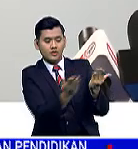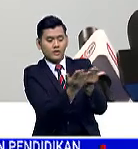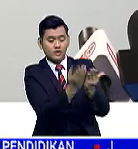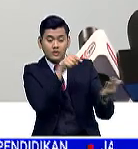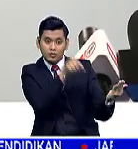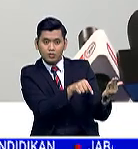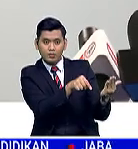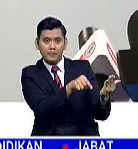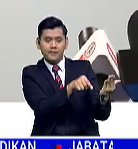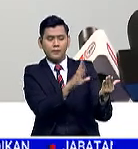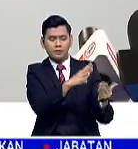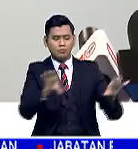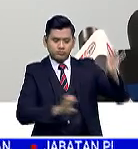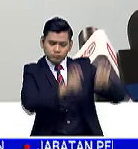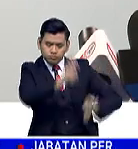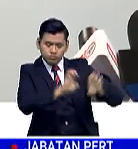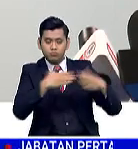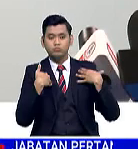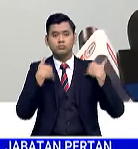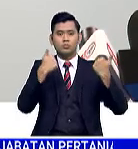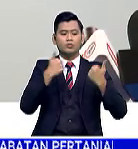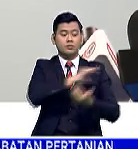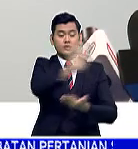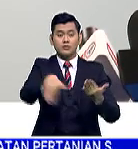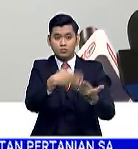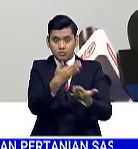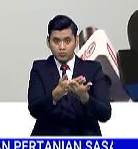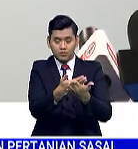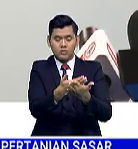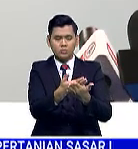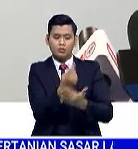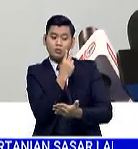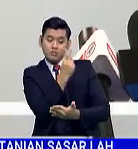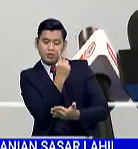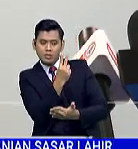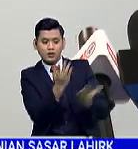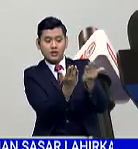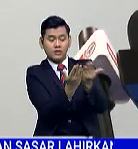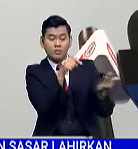assessment ataupun penilaian kesihatan secara menyeluruh bagi